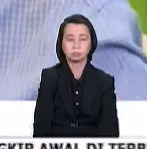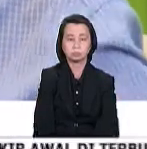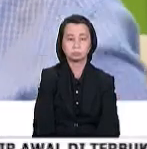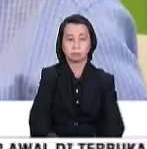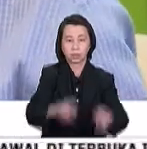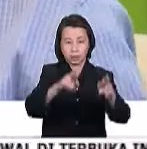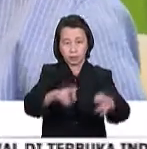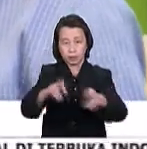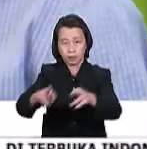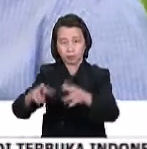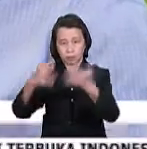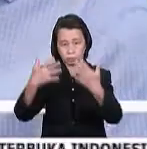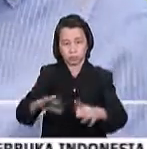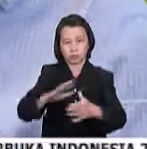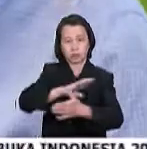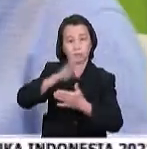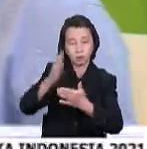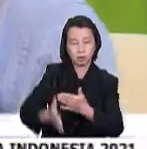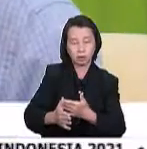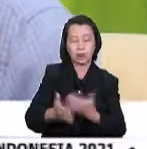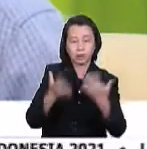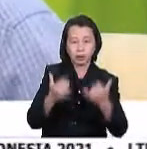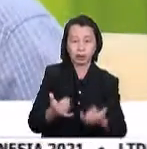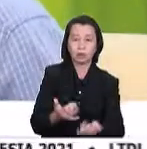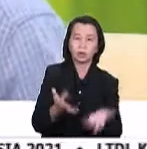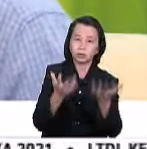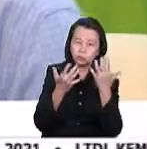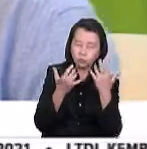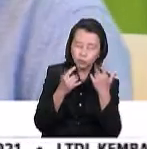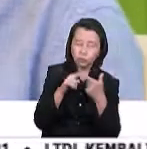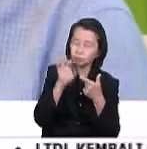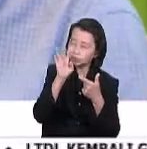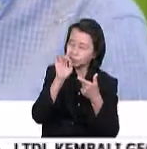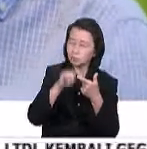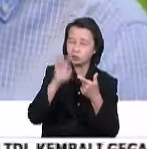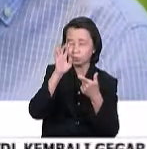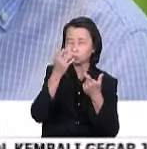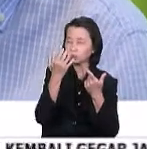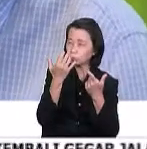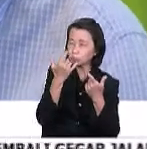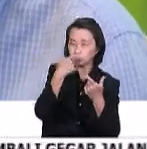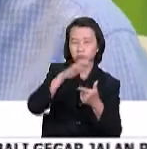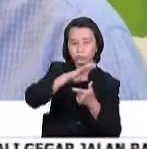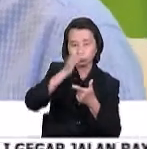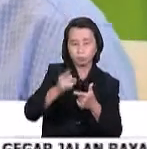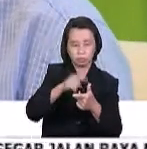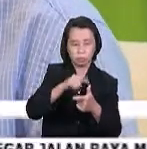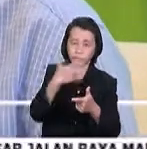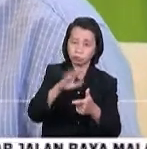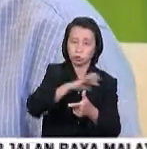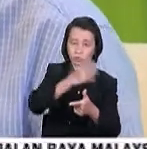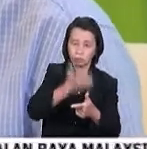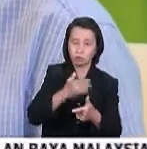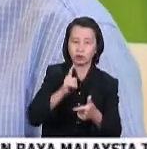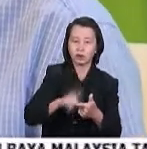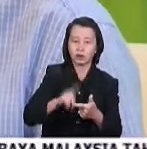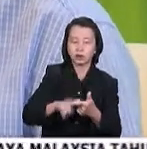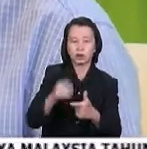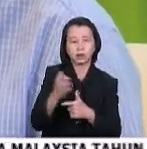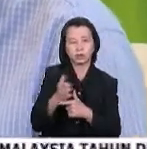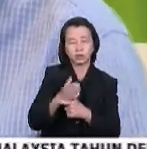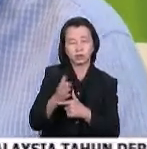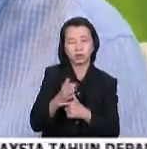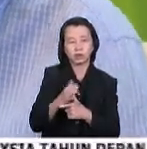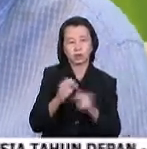Perancangan telah pun selesai. Kita hanya menunggu satu je perkara lagi untuk kita selesaikan, iaitu perkongsian